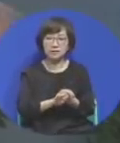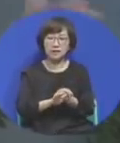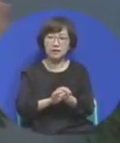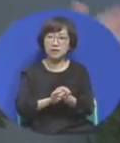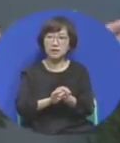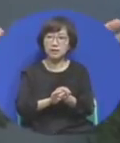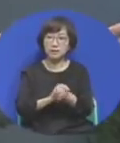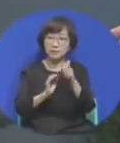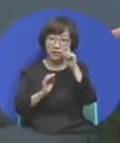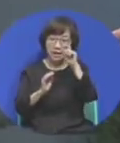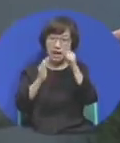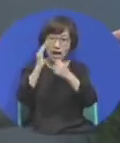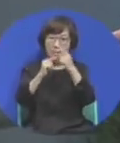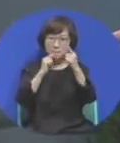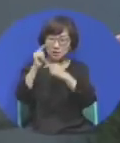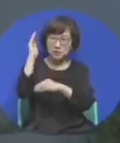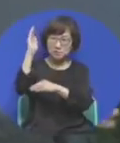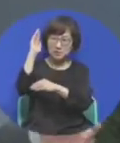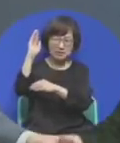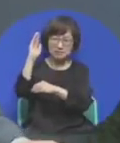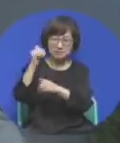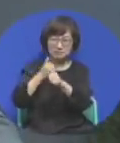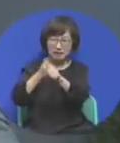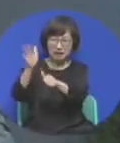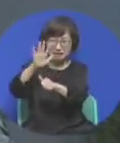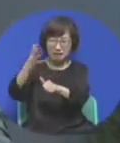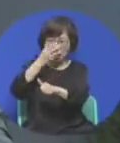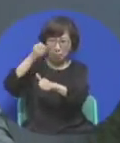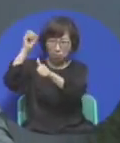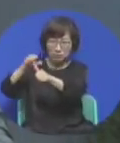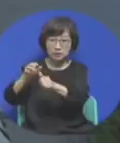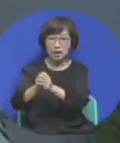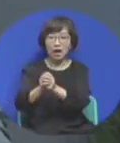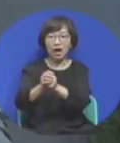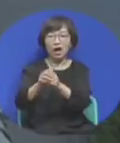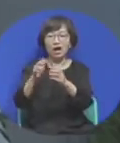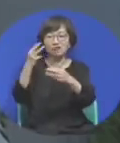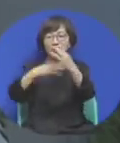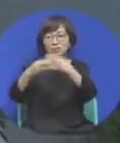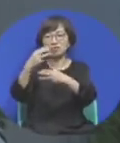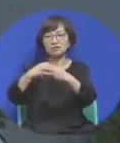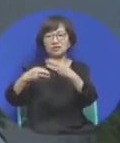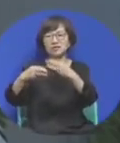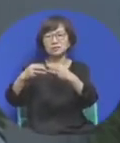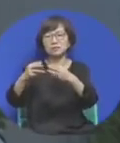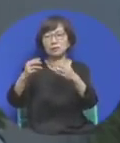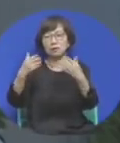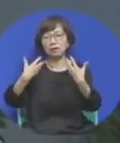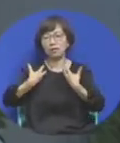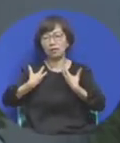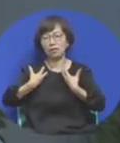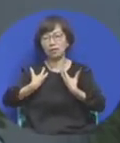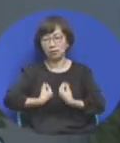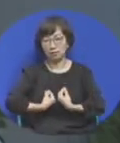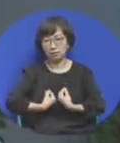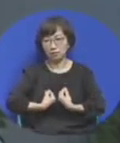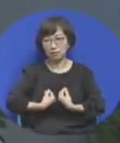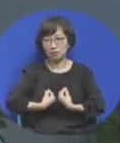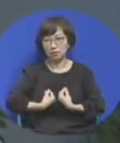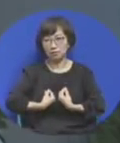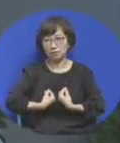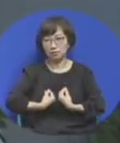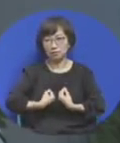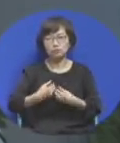아이들은요 다 무너지고 있습니다. The students who are not within the flow of the message are beginning to crumble down. 심지어 렘넌트인데 무너지고 있습니다. They're remnants, and